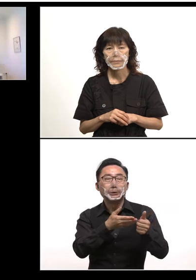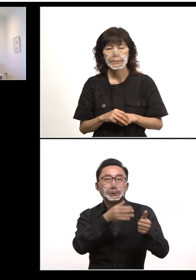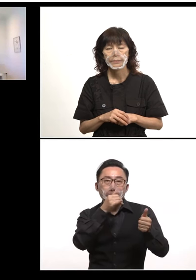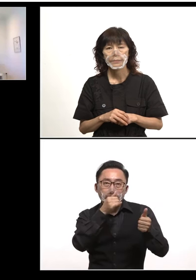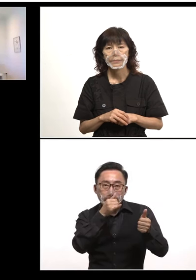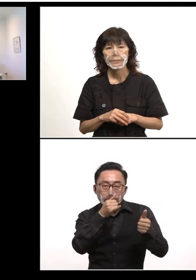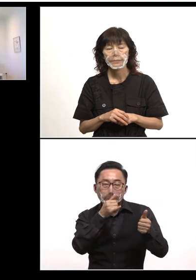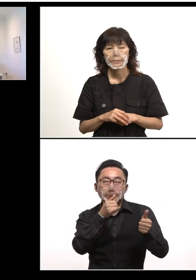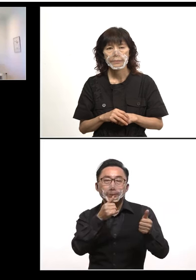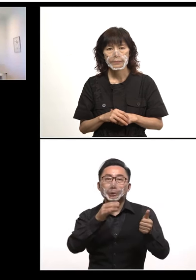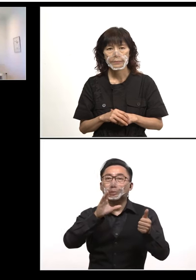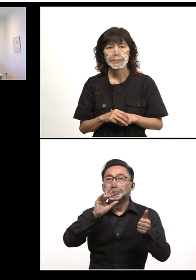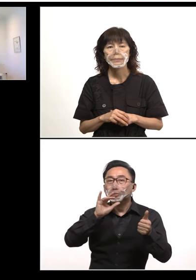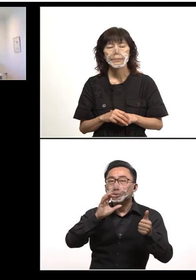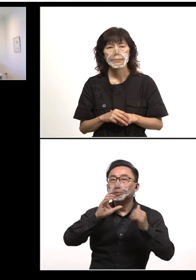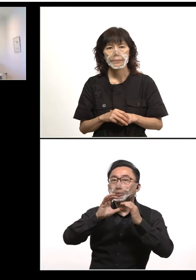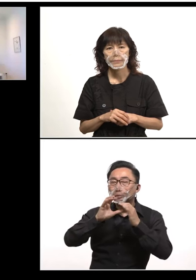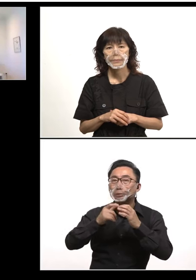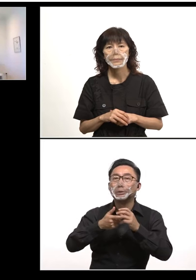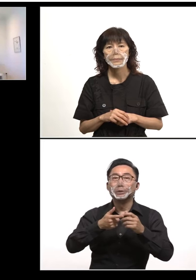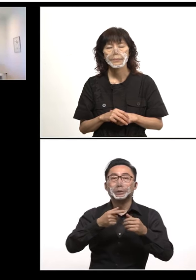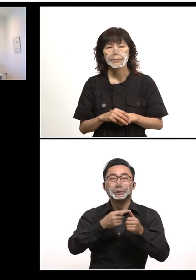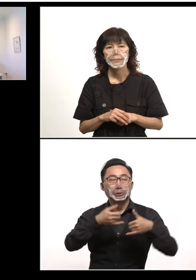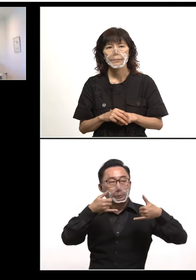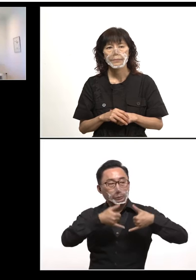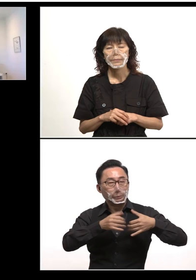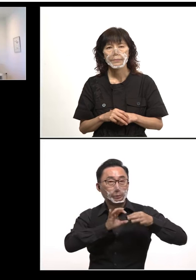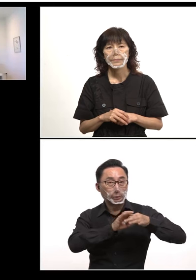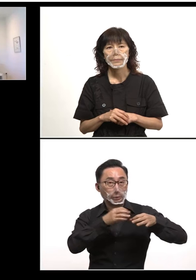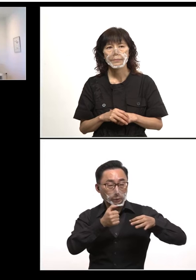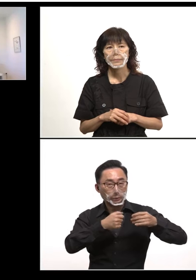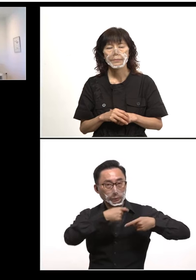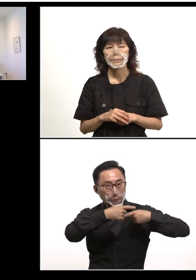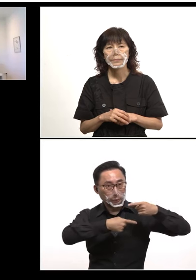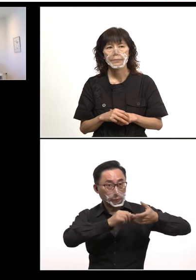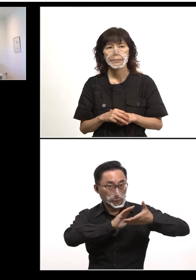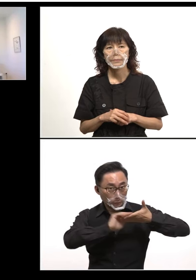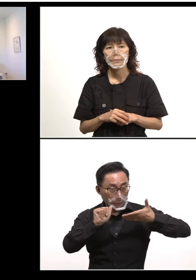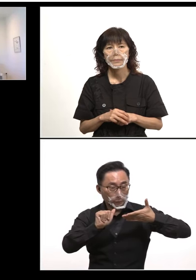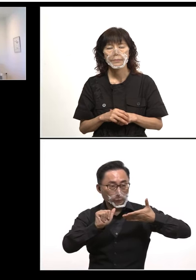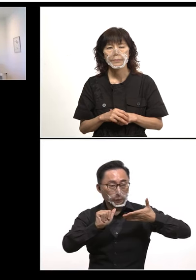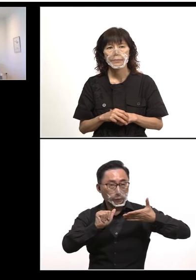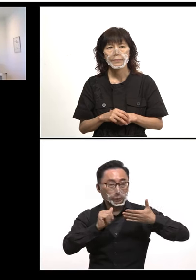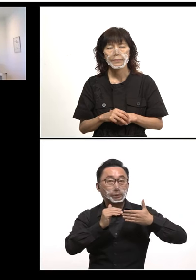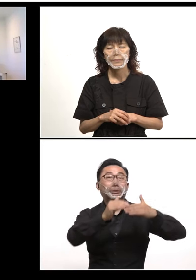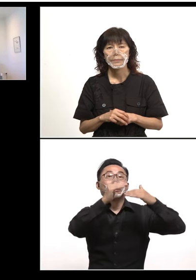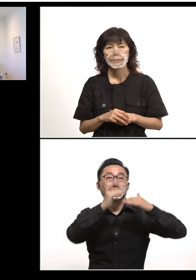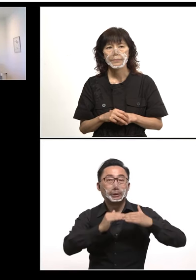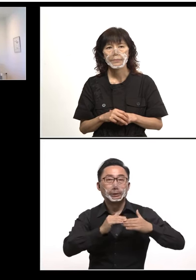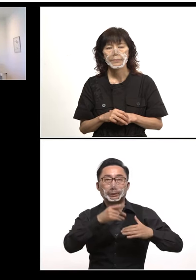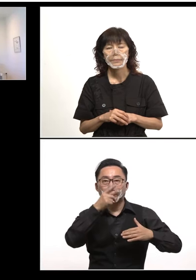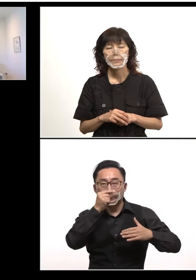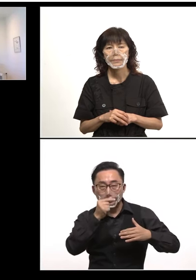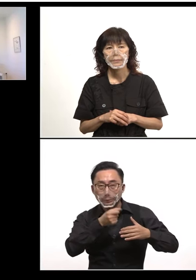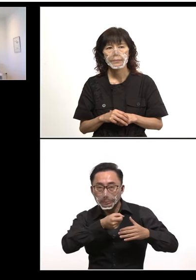同佢哋有個好嘅關係啦，溝通得好啦。咁啊，等佢咧去到有興趣去到學嗰樣嘢咯，